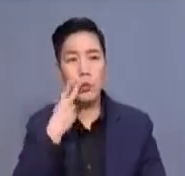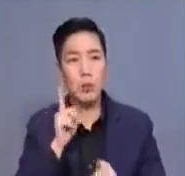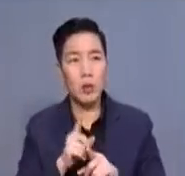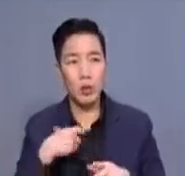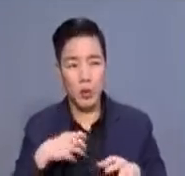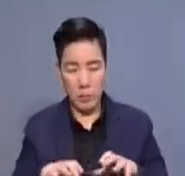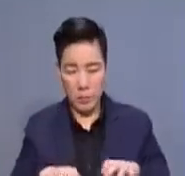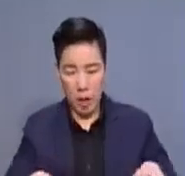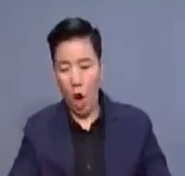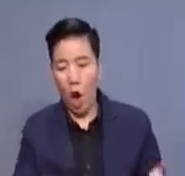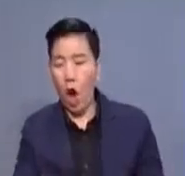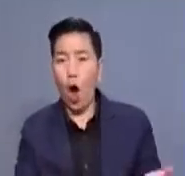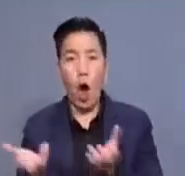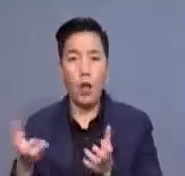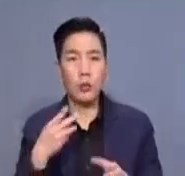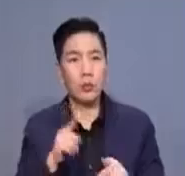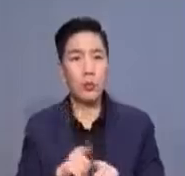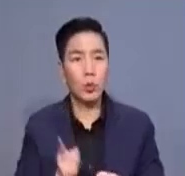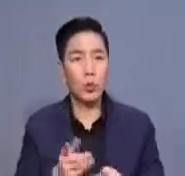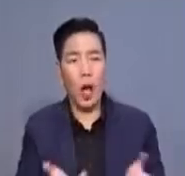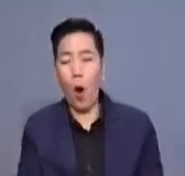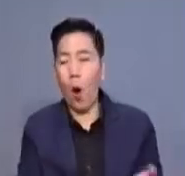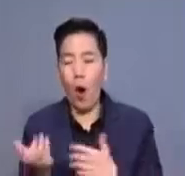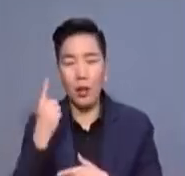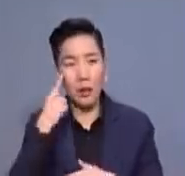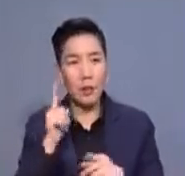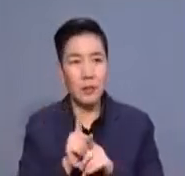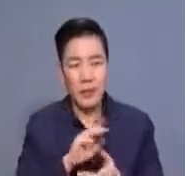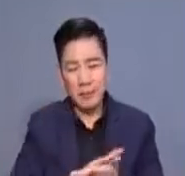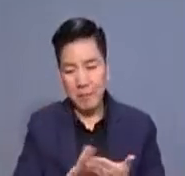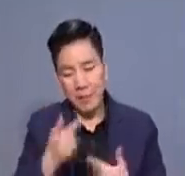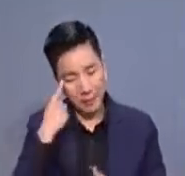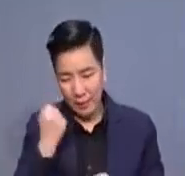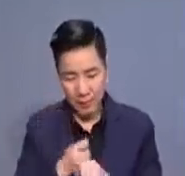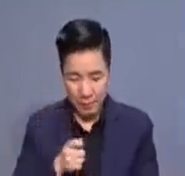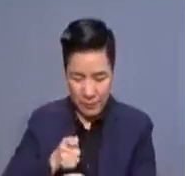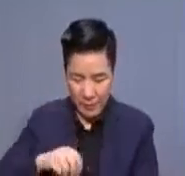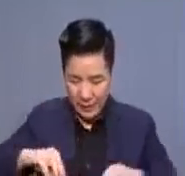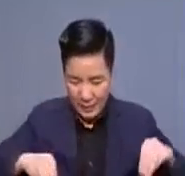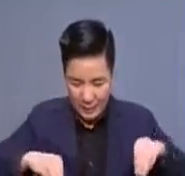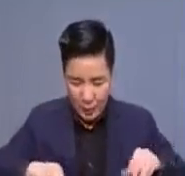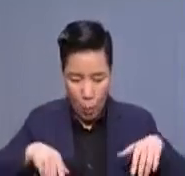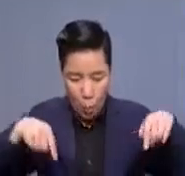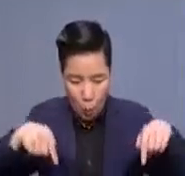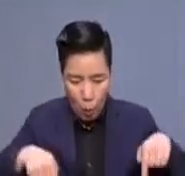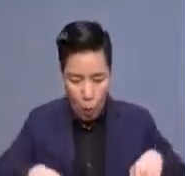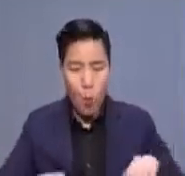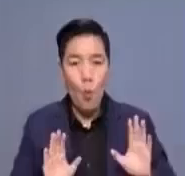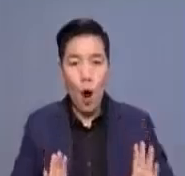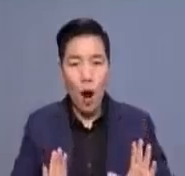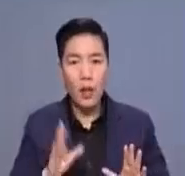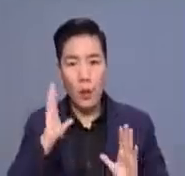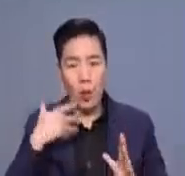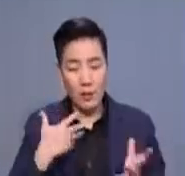ยกออกไปจากที่วางไว้ทำให้มันไม่เป็นระเบียบ ก็เลยใช้น็อตยึดเอาไว้ ก็เลยเอาน็อตยึดถ้าวางไว้เฉยๆ